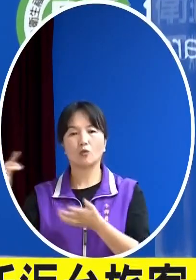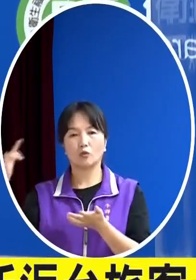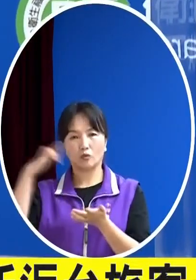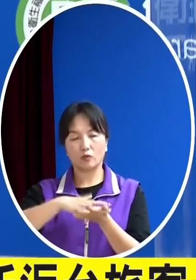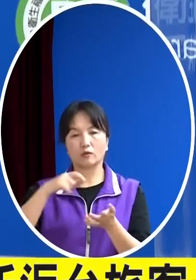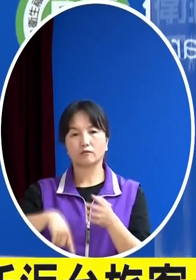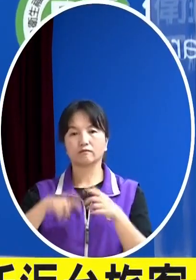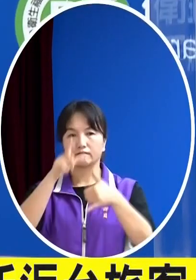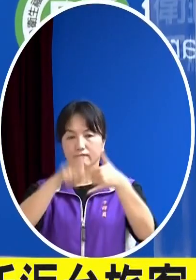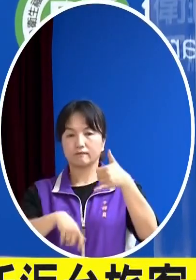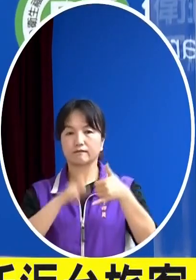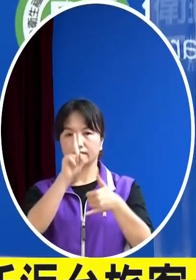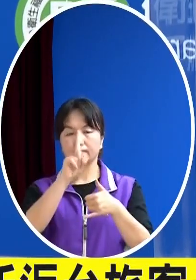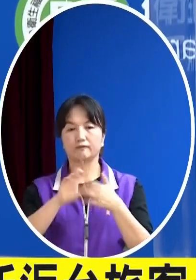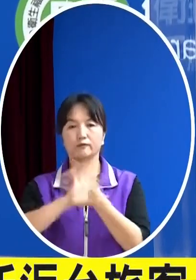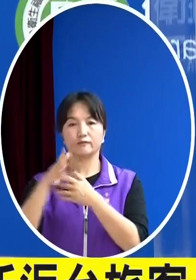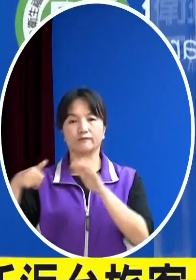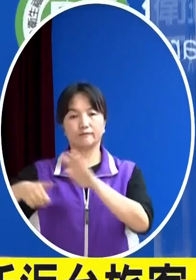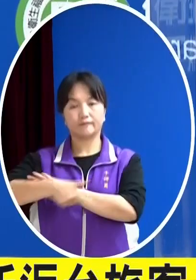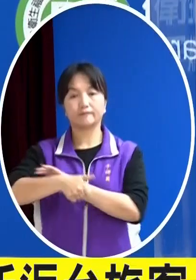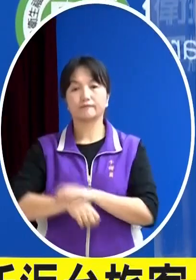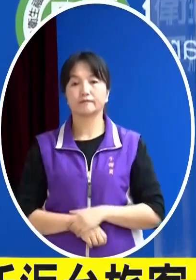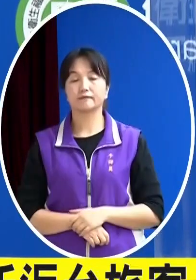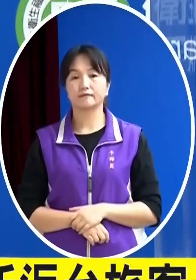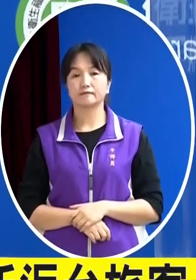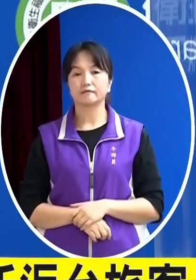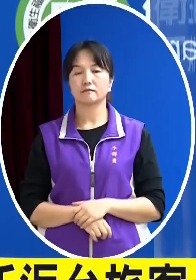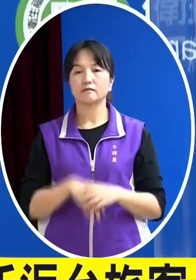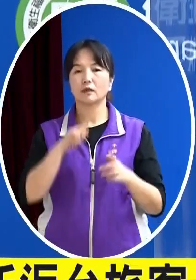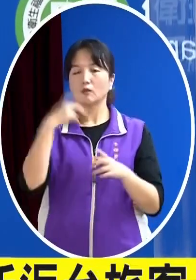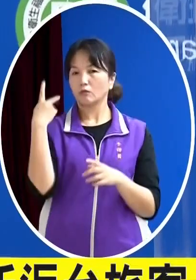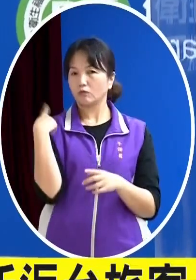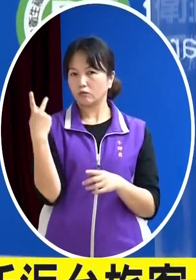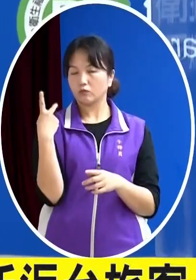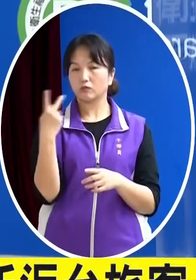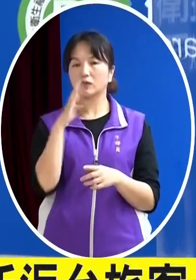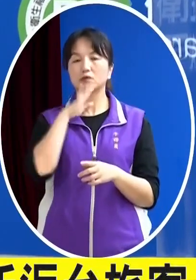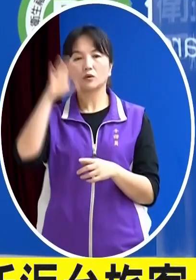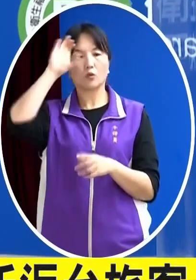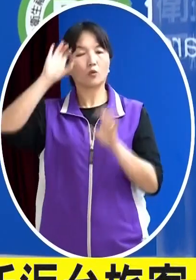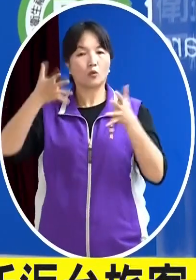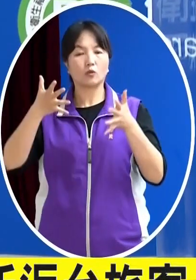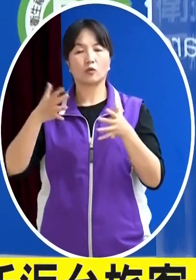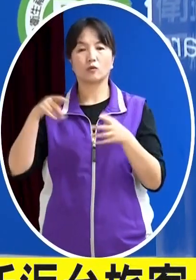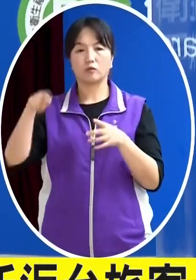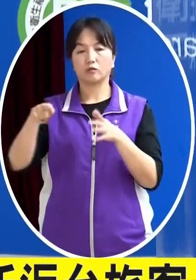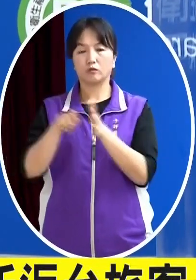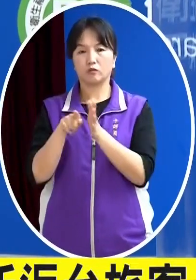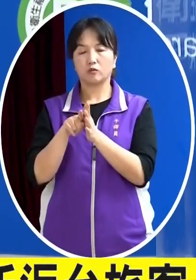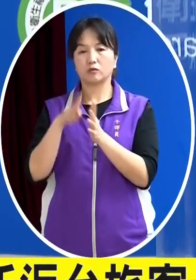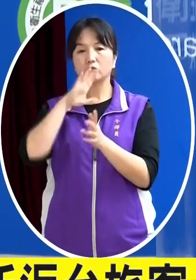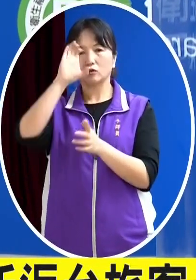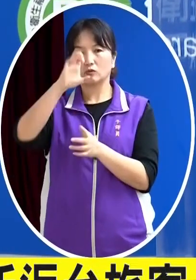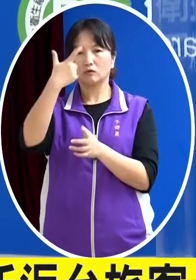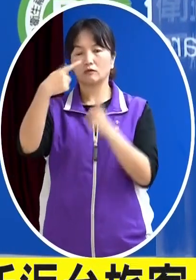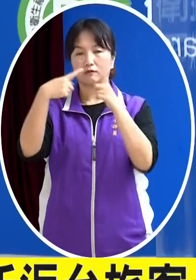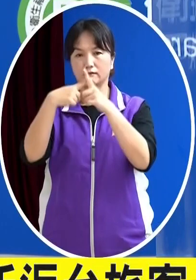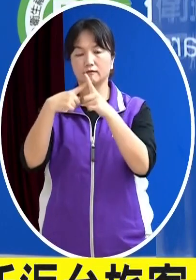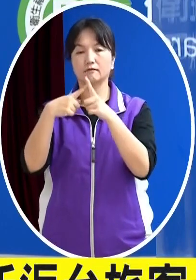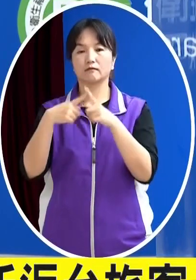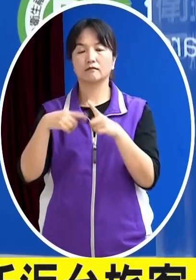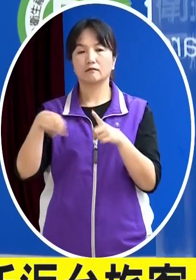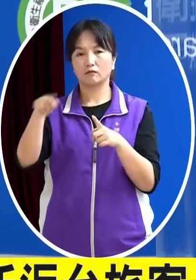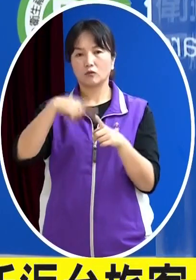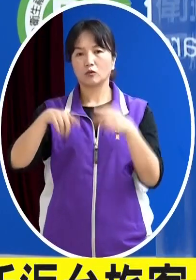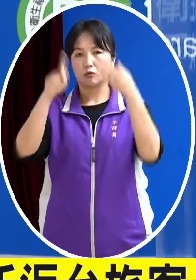的个案哈，境外移入的个案。大家记得大概两天前，我们俄罗斯哈返回了一批96人，